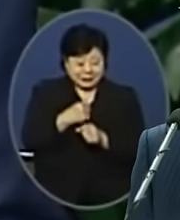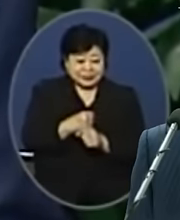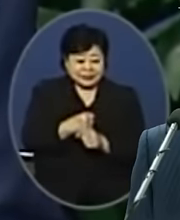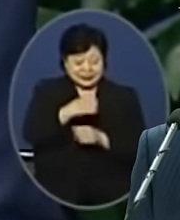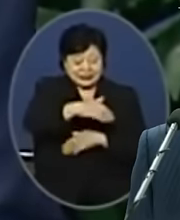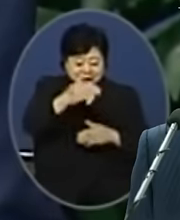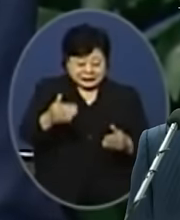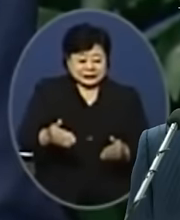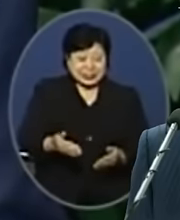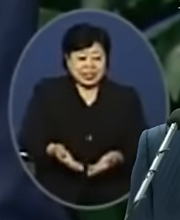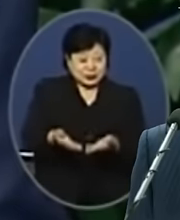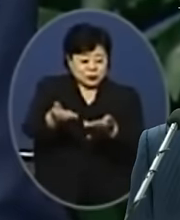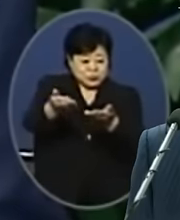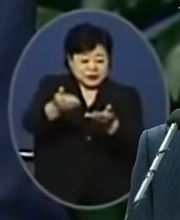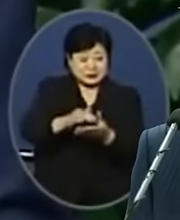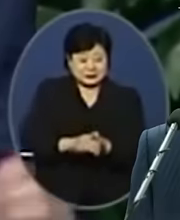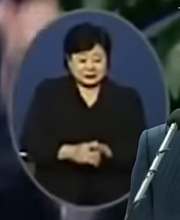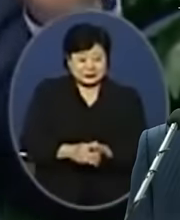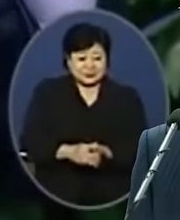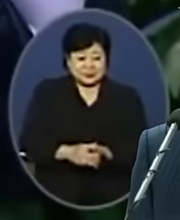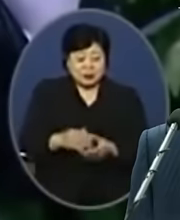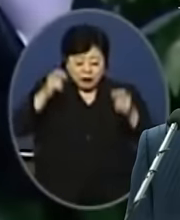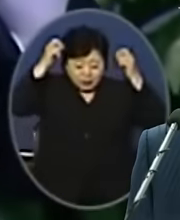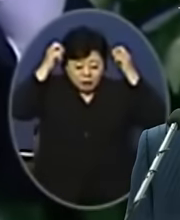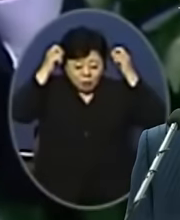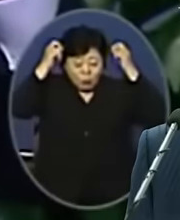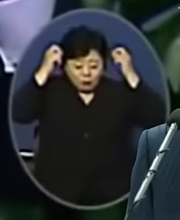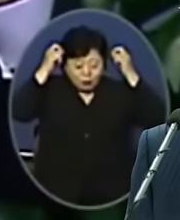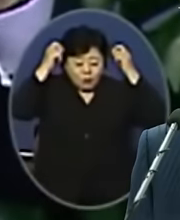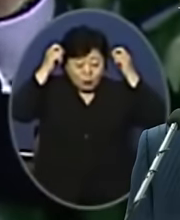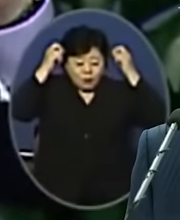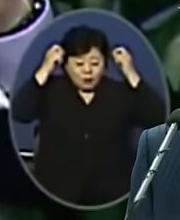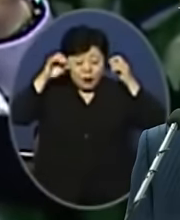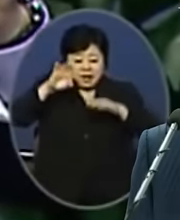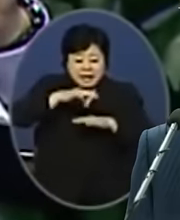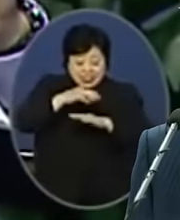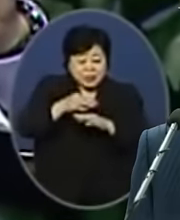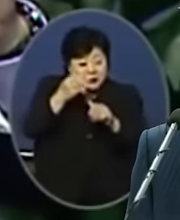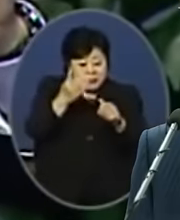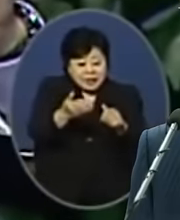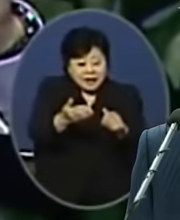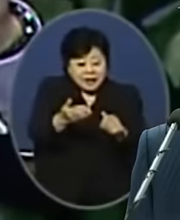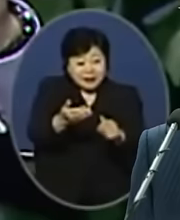상에 한 상 차리고 이것을 머리에 이고 임금님에게